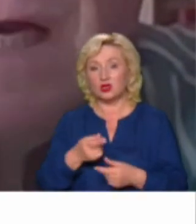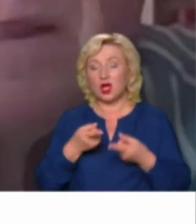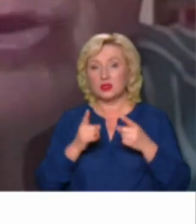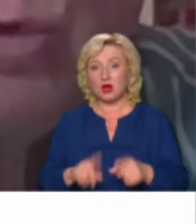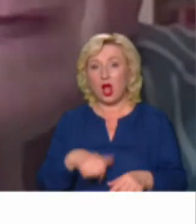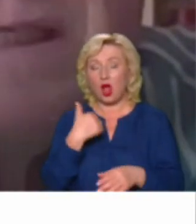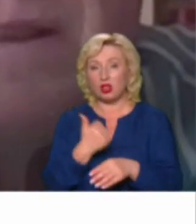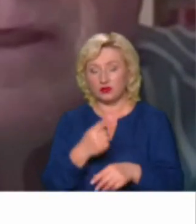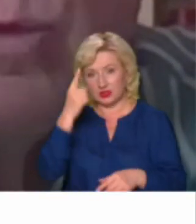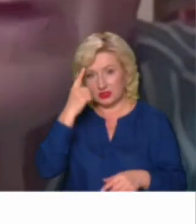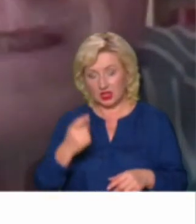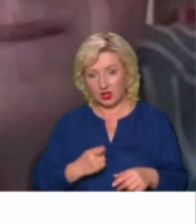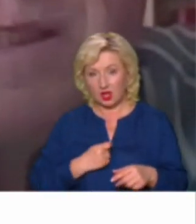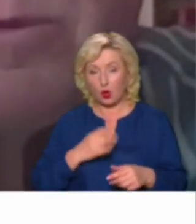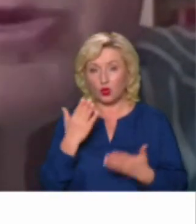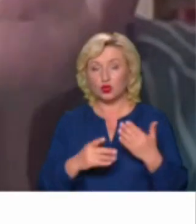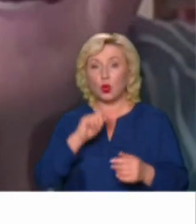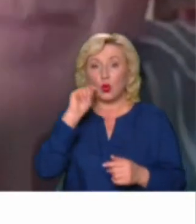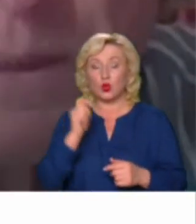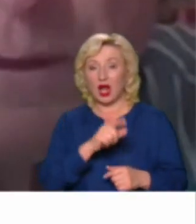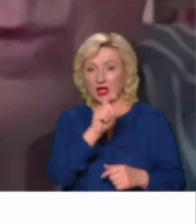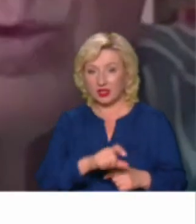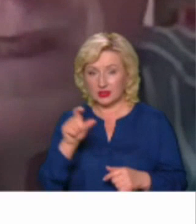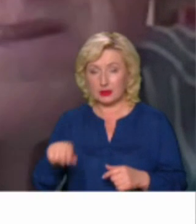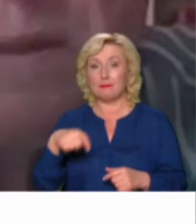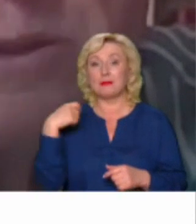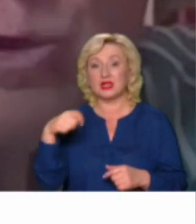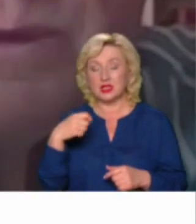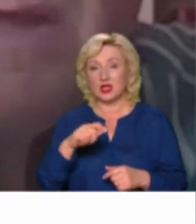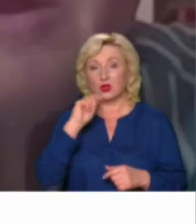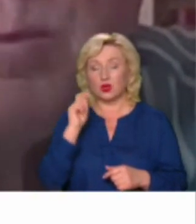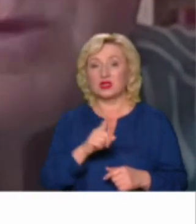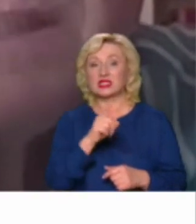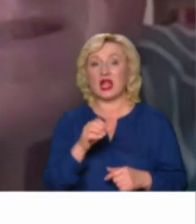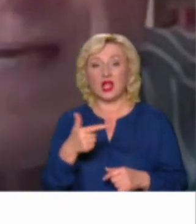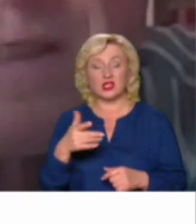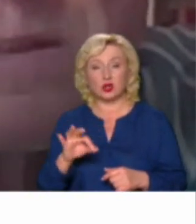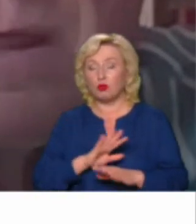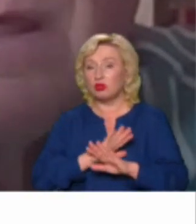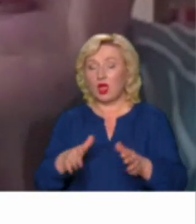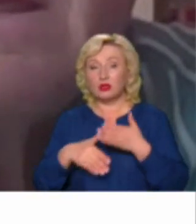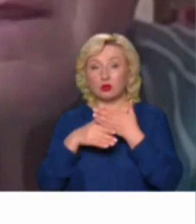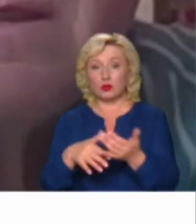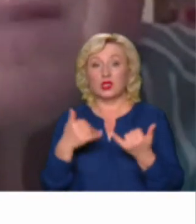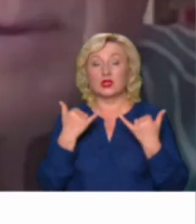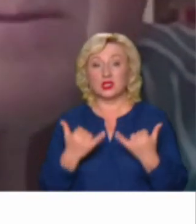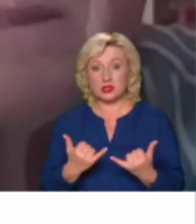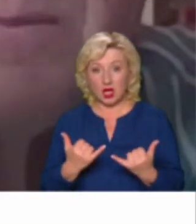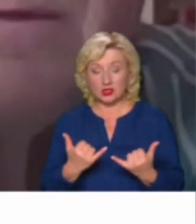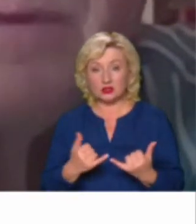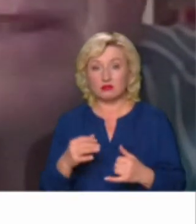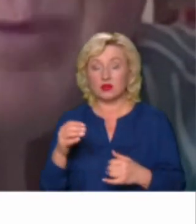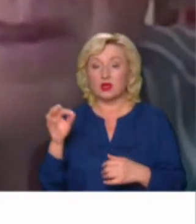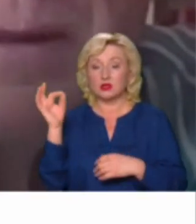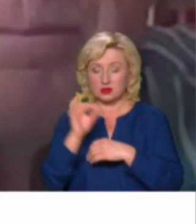головний сигнал, якщо Україні, українцям, зокрема і президенту України Зеленському, не допомогти зараз, Запад